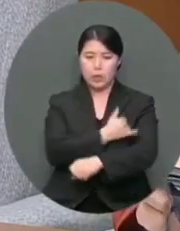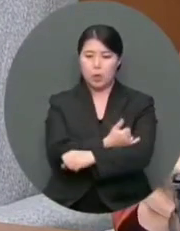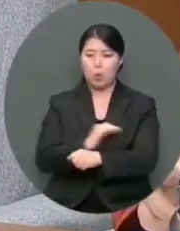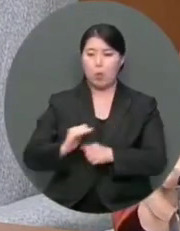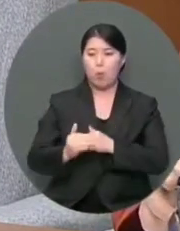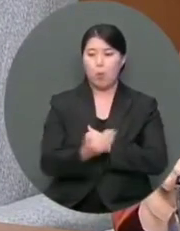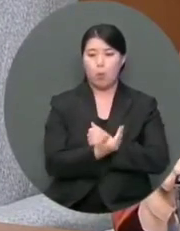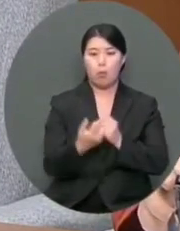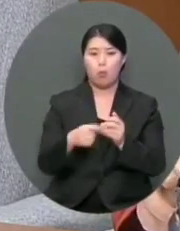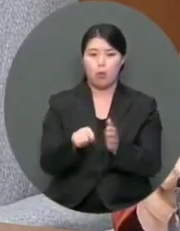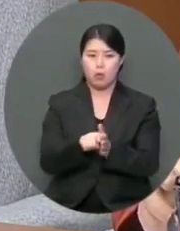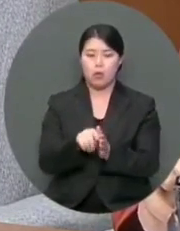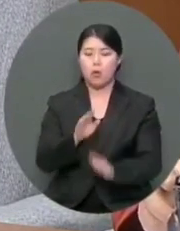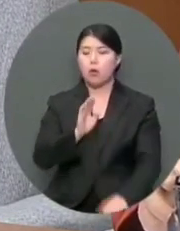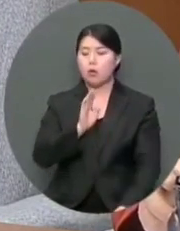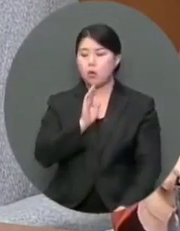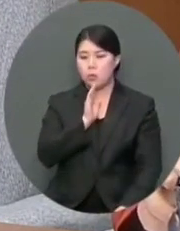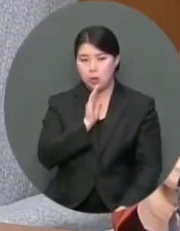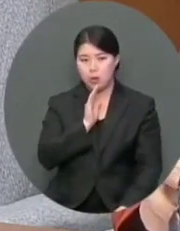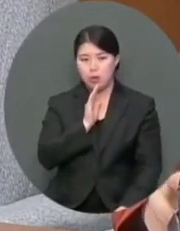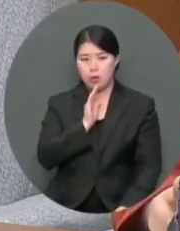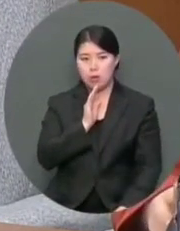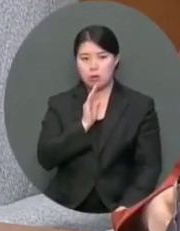위해서는 뭐 각별하게